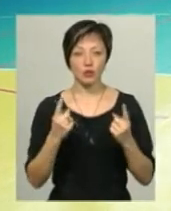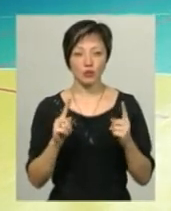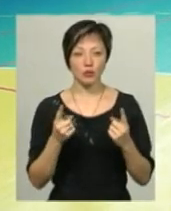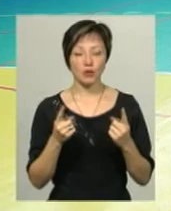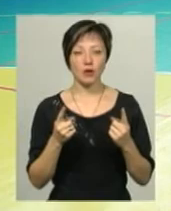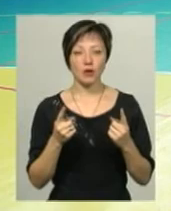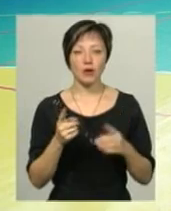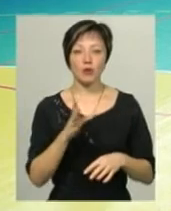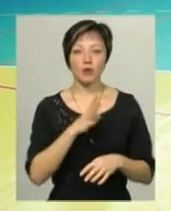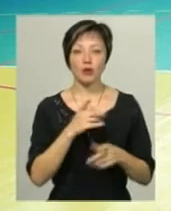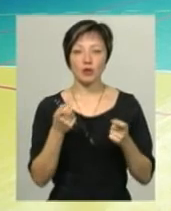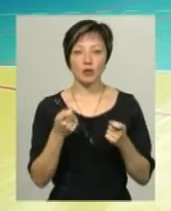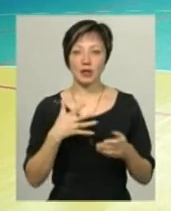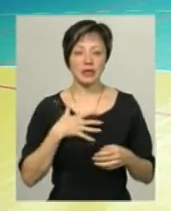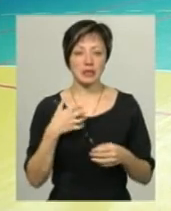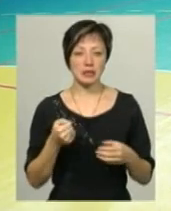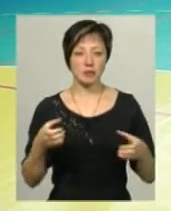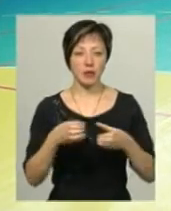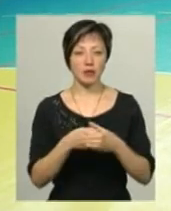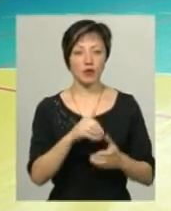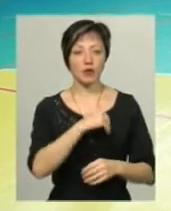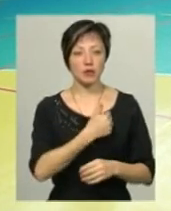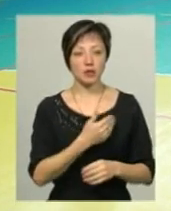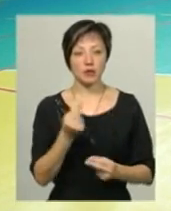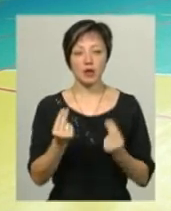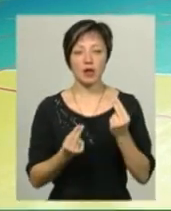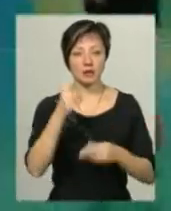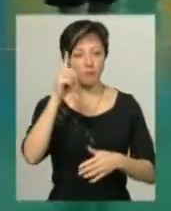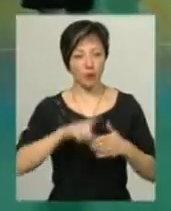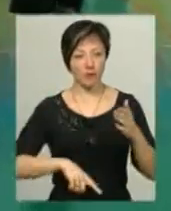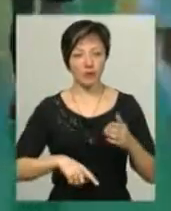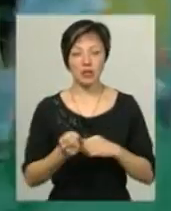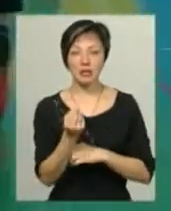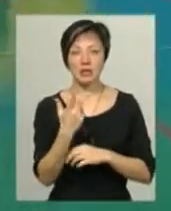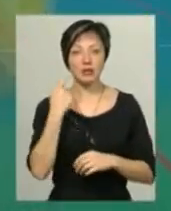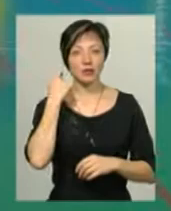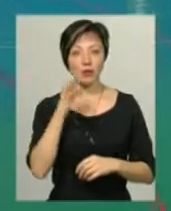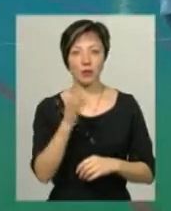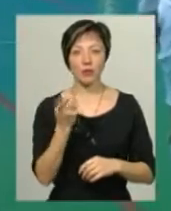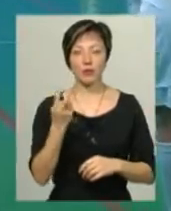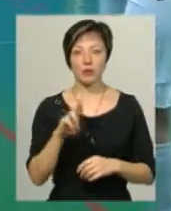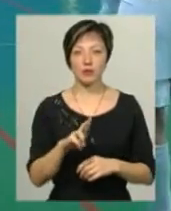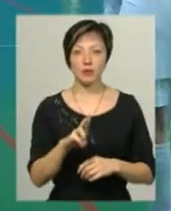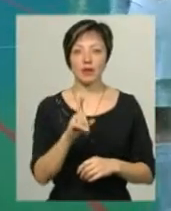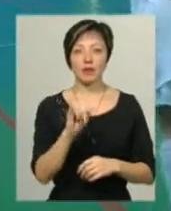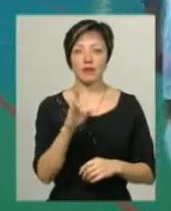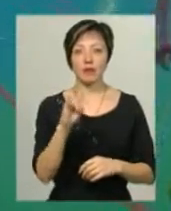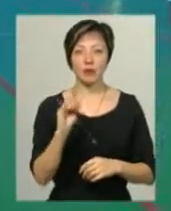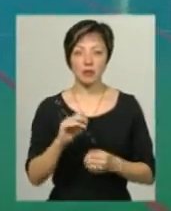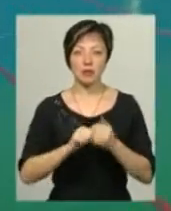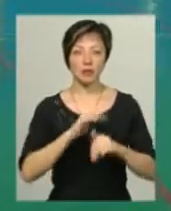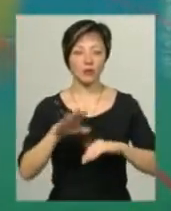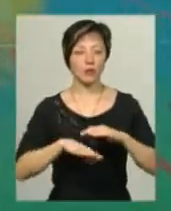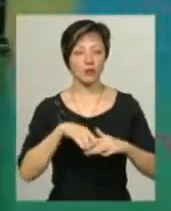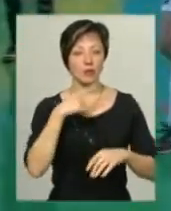що вони були трохи не зібрані, а мені би хотілося, щоб вони грали впевненіше. 13-річна Ольга Хімнюк з Кам'янця-Подільського